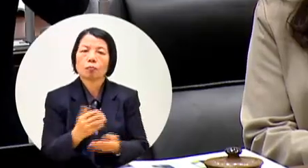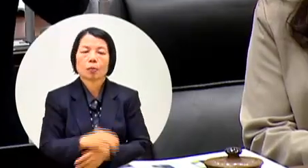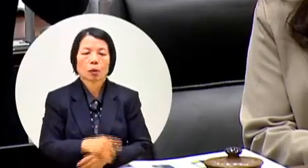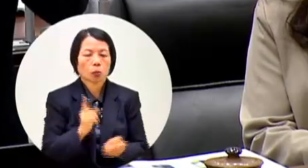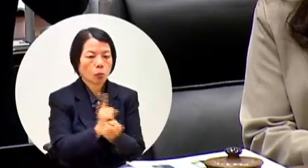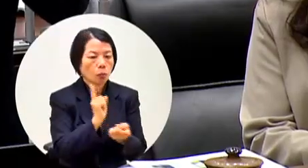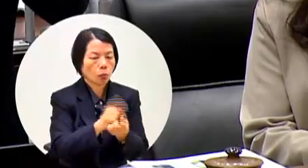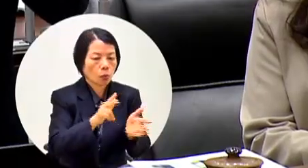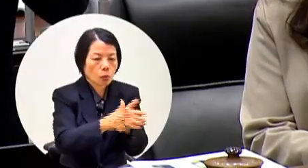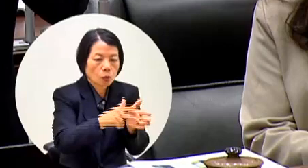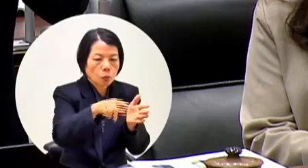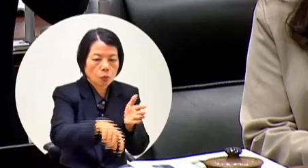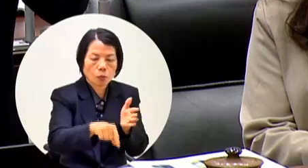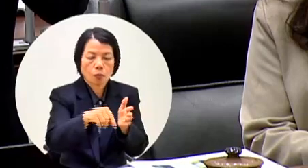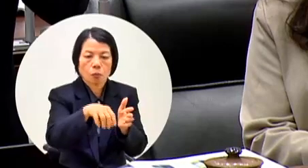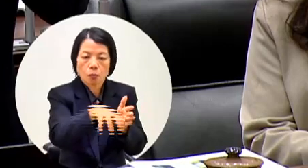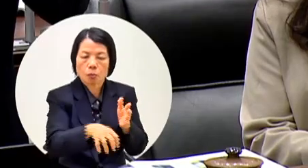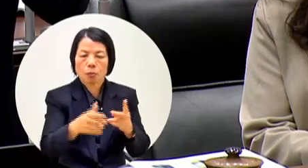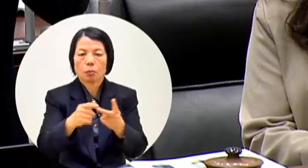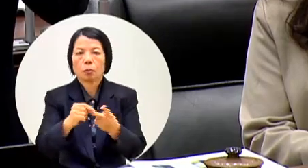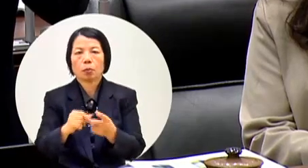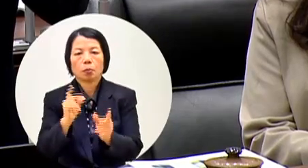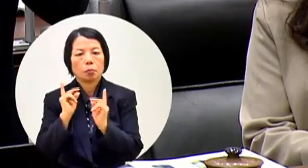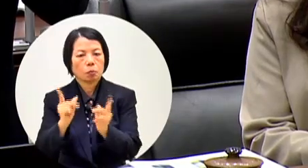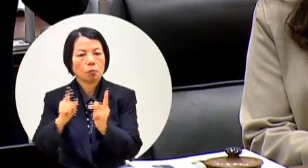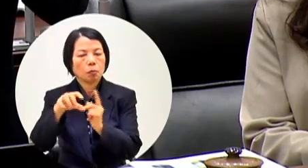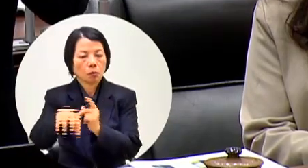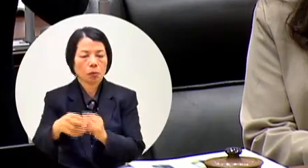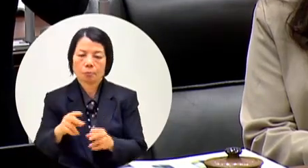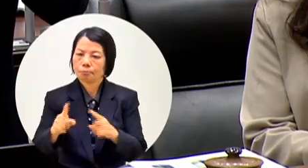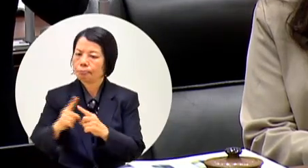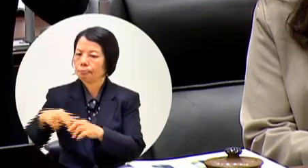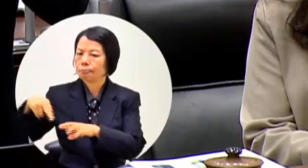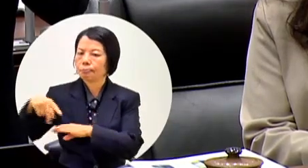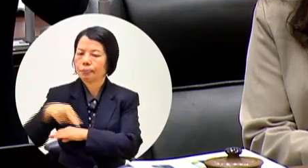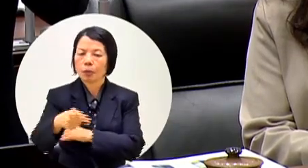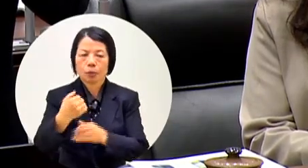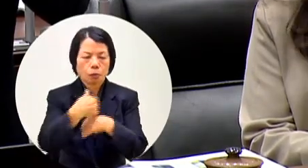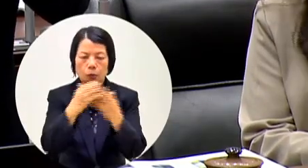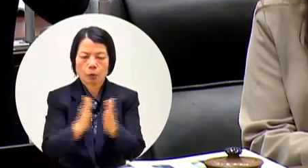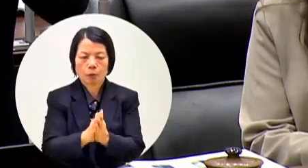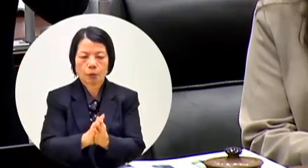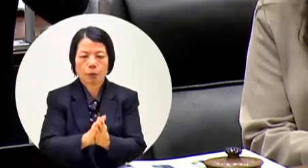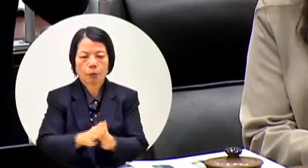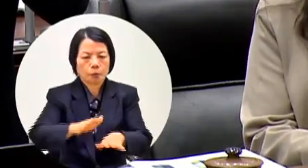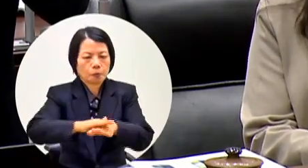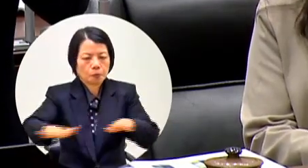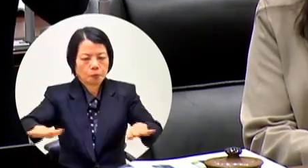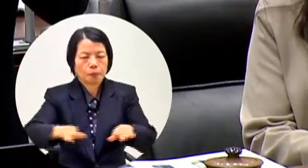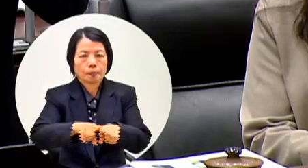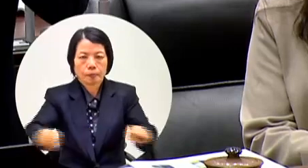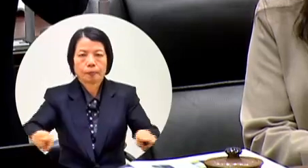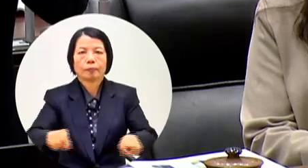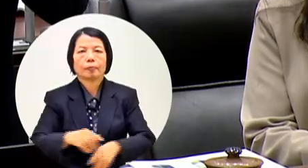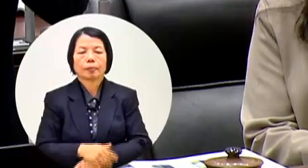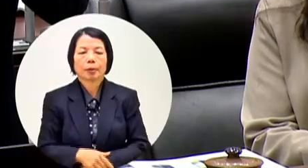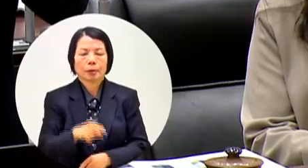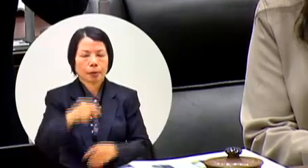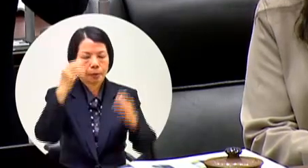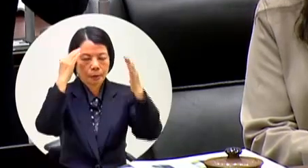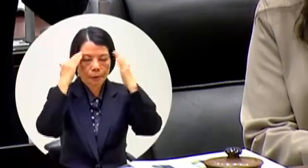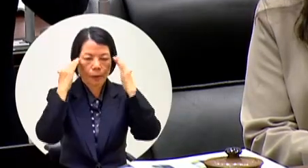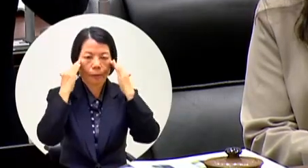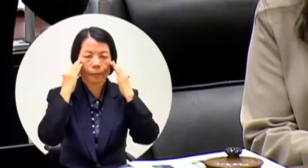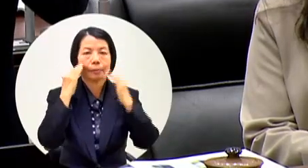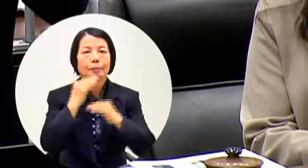站、捷运站附近，让整个人行的环境可以能够净空、能够平整，这个我想韩市长这次考察的时